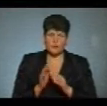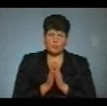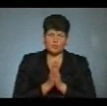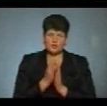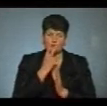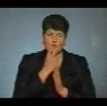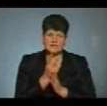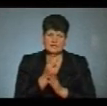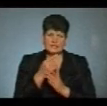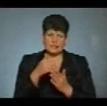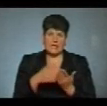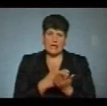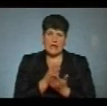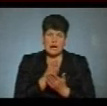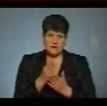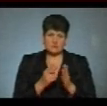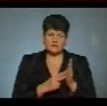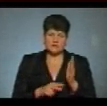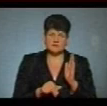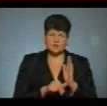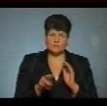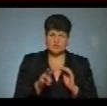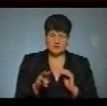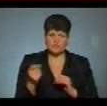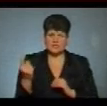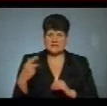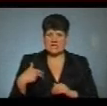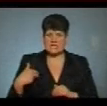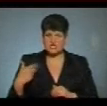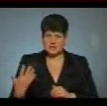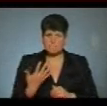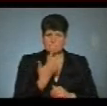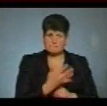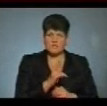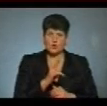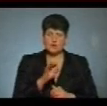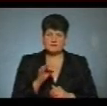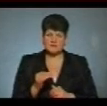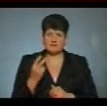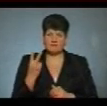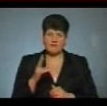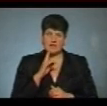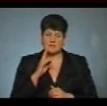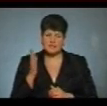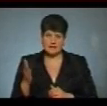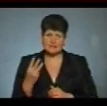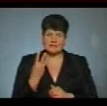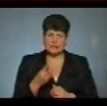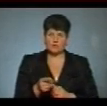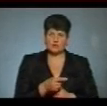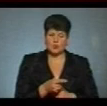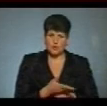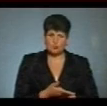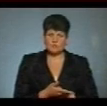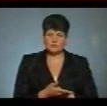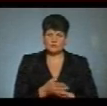карту поширення. Ми бачимо, що 76 у Монастирському районі, 11 у Заліщицькому, 5 у Козівському, 2 у Кременецькому, 3